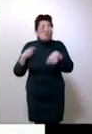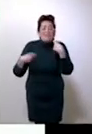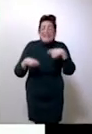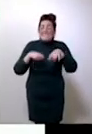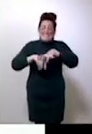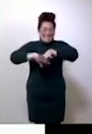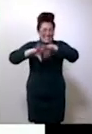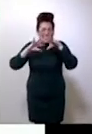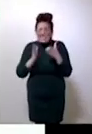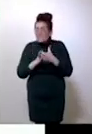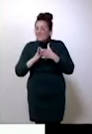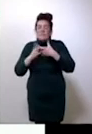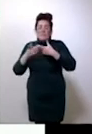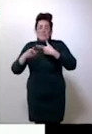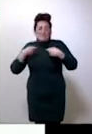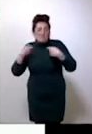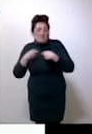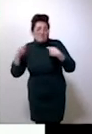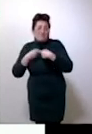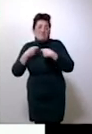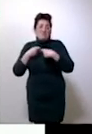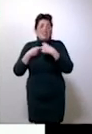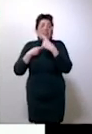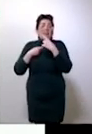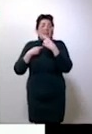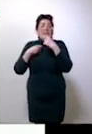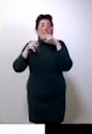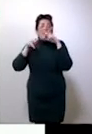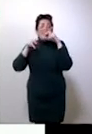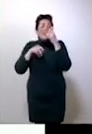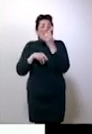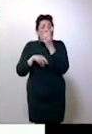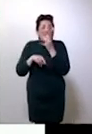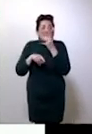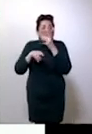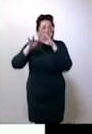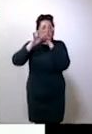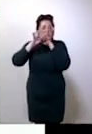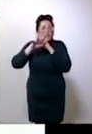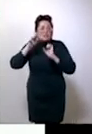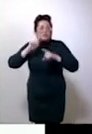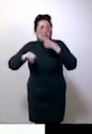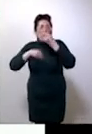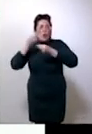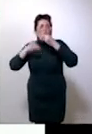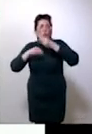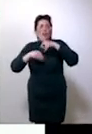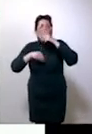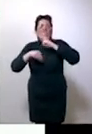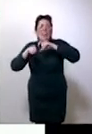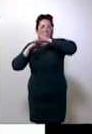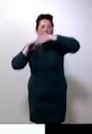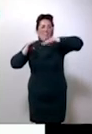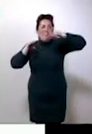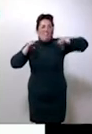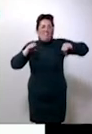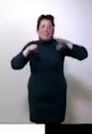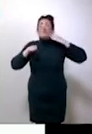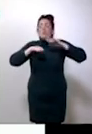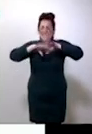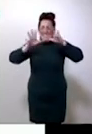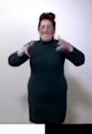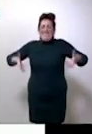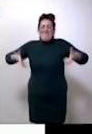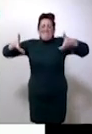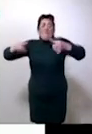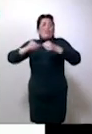les dalles en caoutchouc, la laine de verre, le fibre-ciment, la tôle ondulée, ne retournent jamais à l'état de nature ou seulement